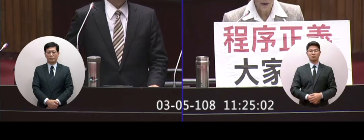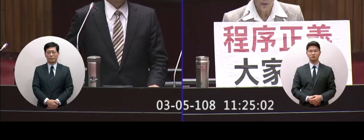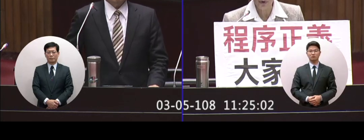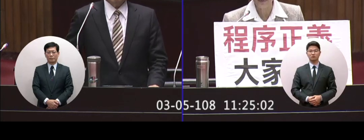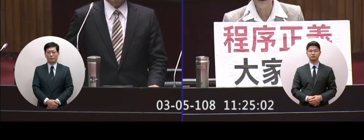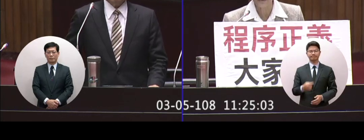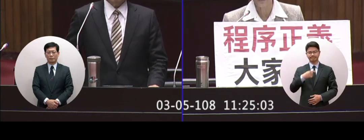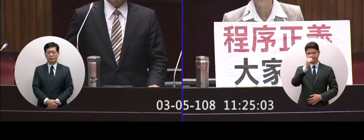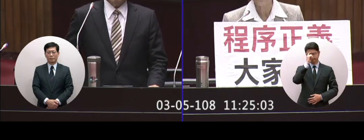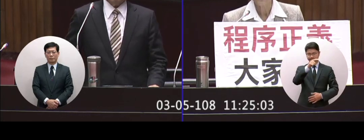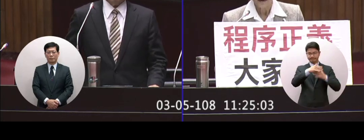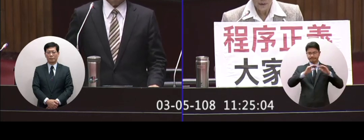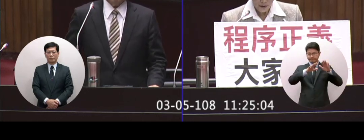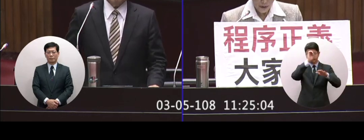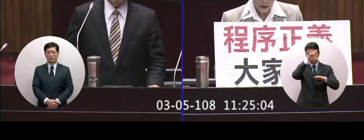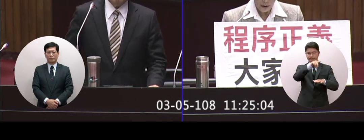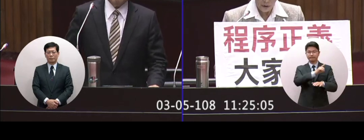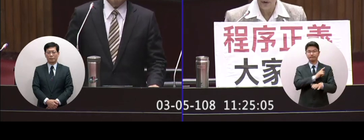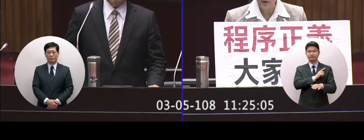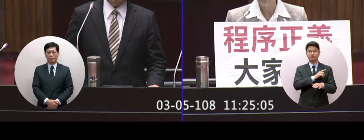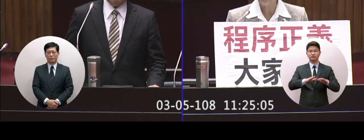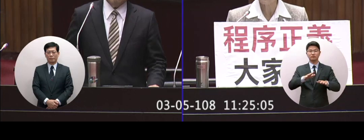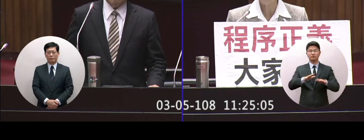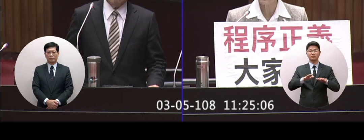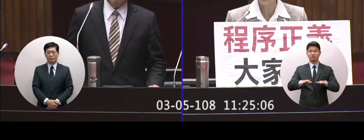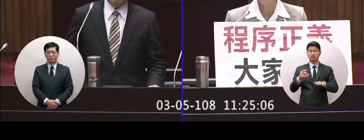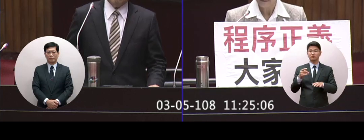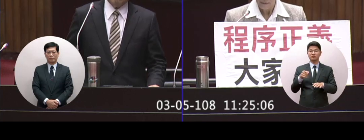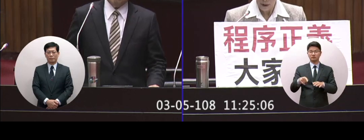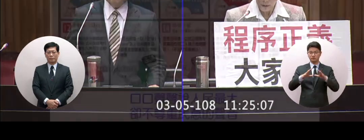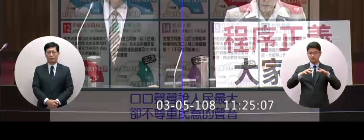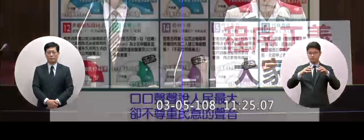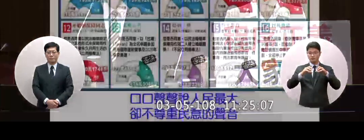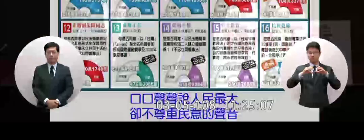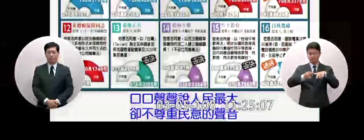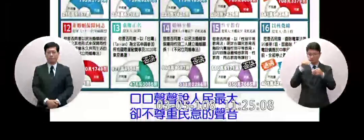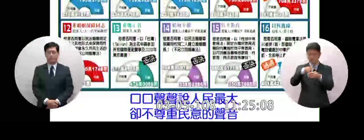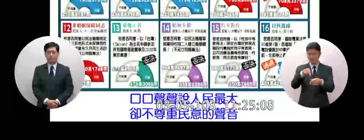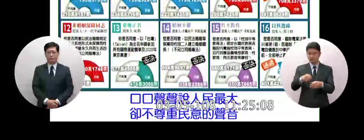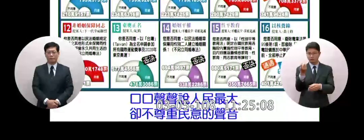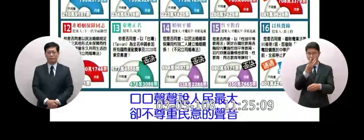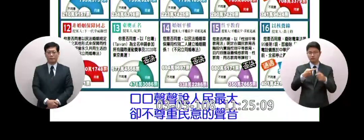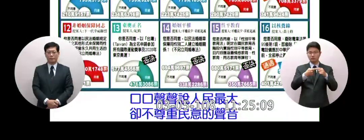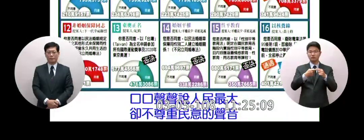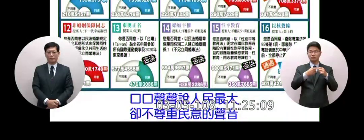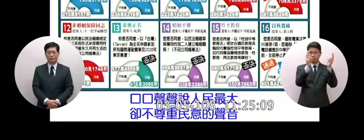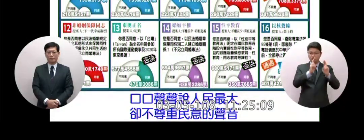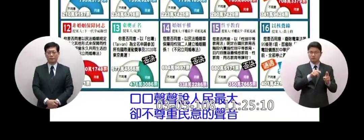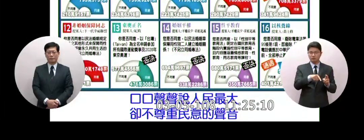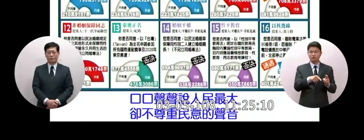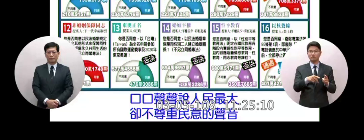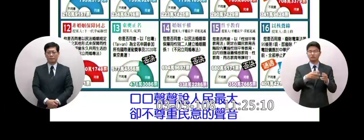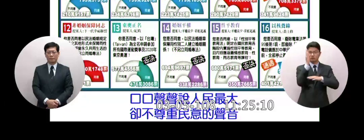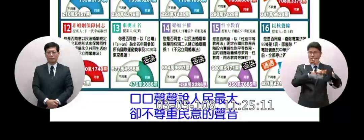在这里要呼吁民进党，因为这一次公投有三大面向，第一个就是能源的政策，第二个